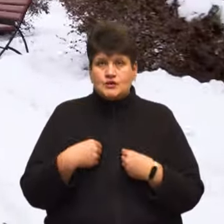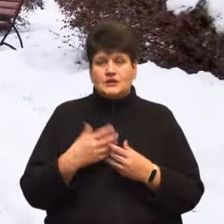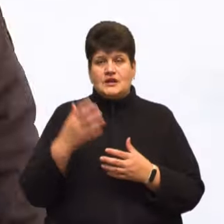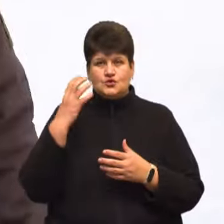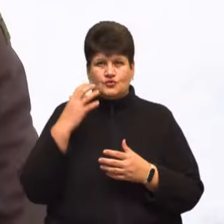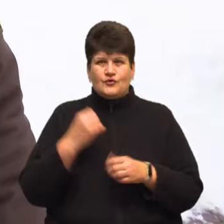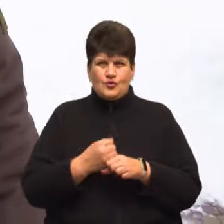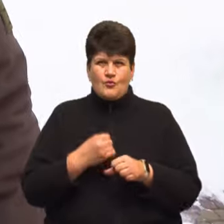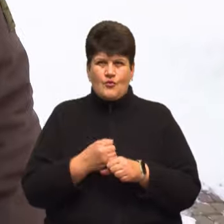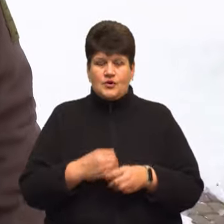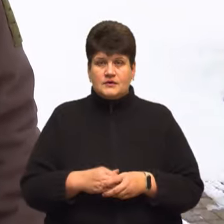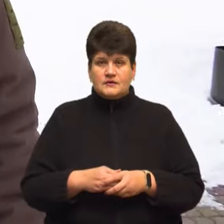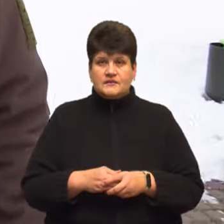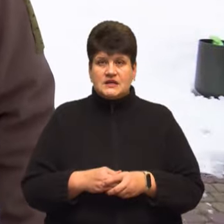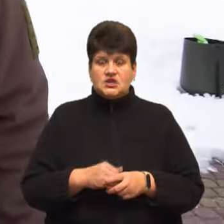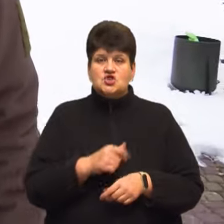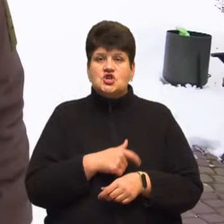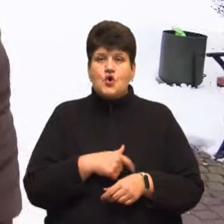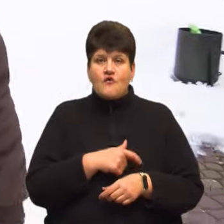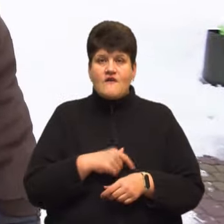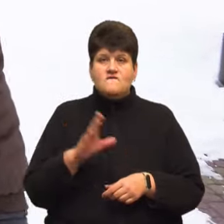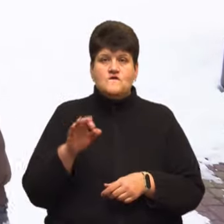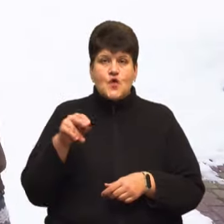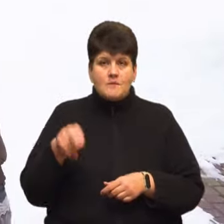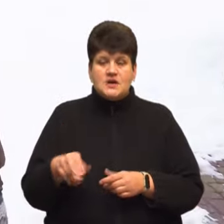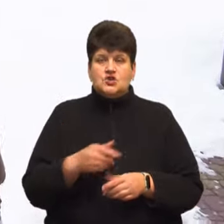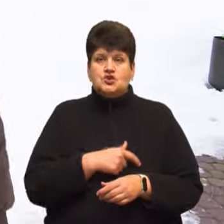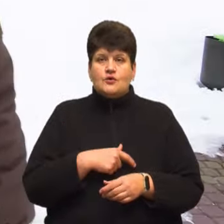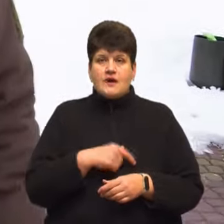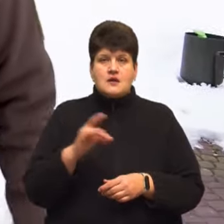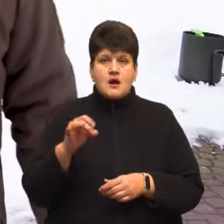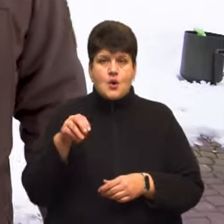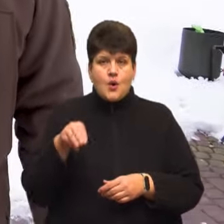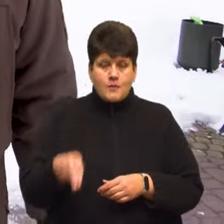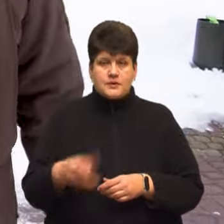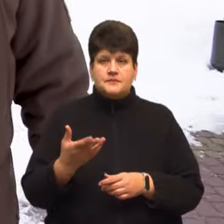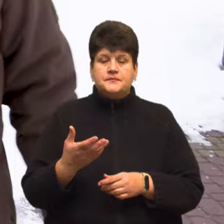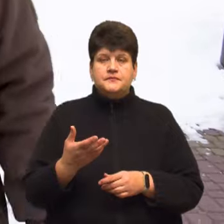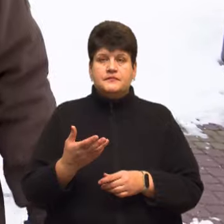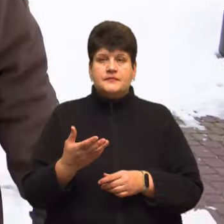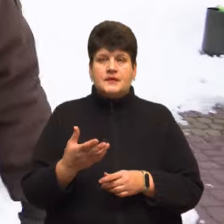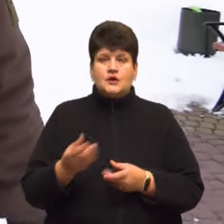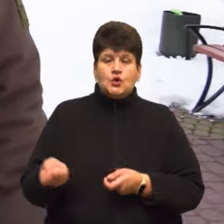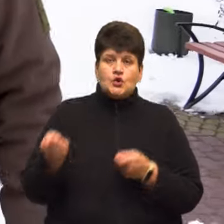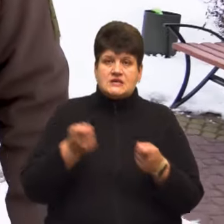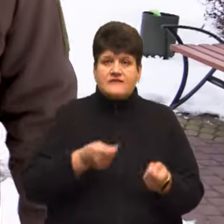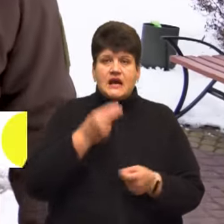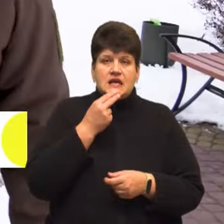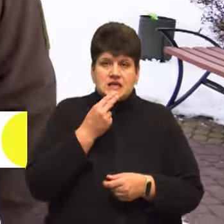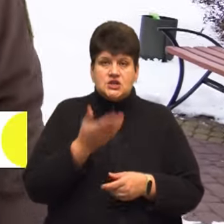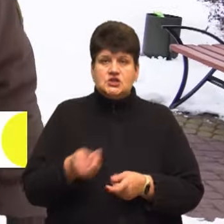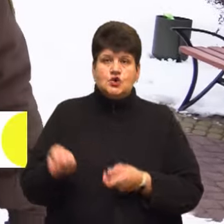позиціях чергування на вопах чергування на ропах ротні опорні пункти доставка їжі доставка